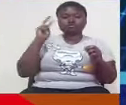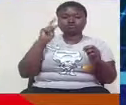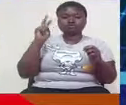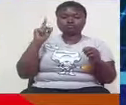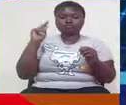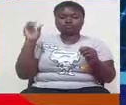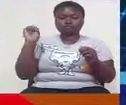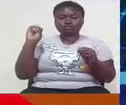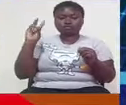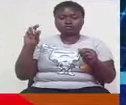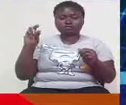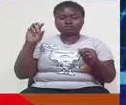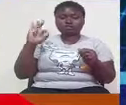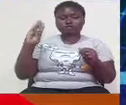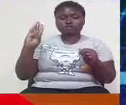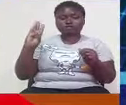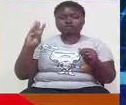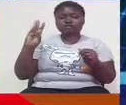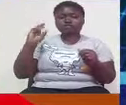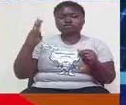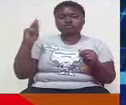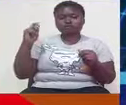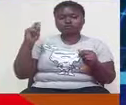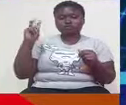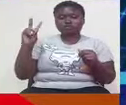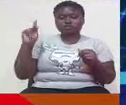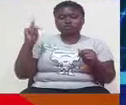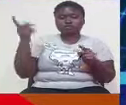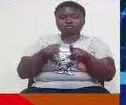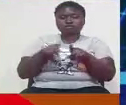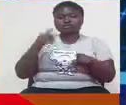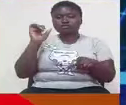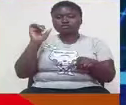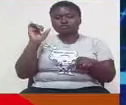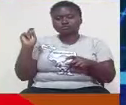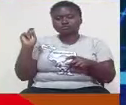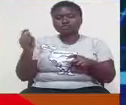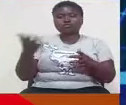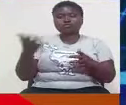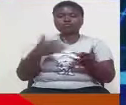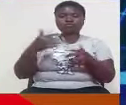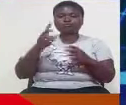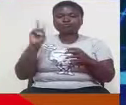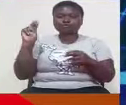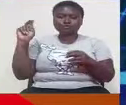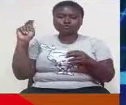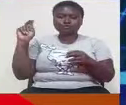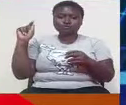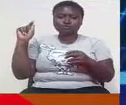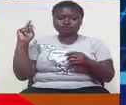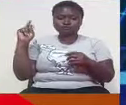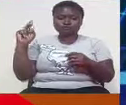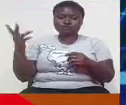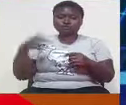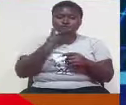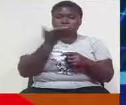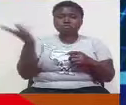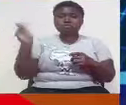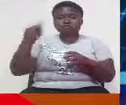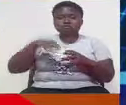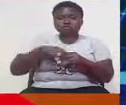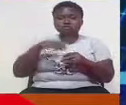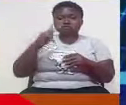ukinyaniria ari cio Facebook, Twitter, Instagram, TikTok, Odo mwena YouTube ari Utana TV. Na we ureja waito gashi ya furudu